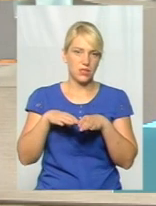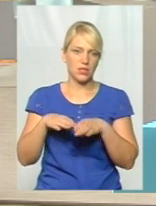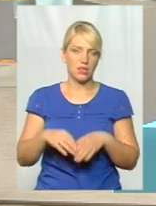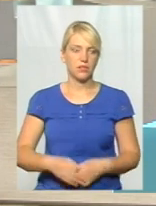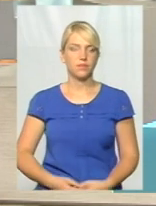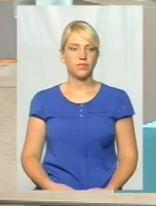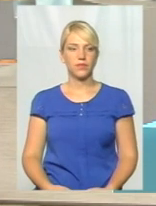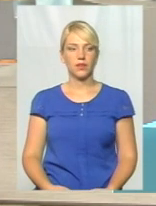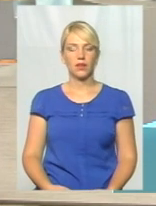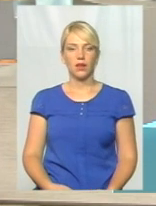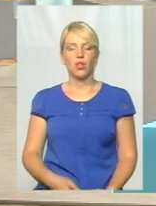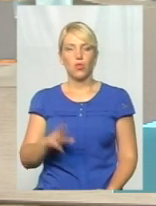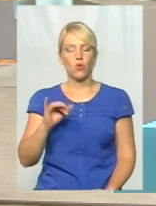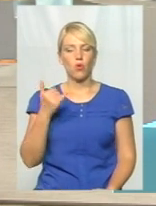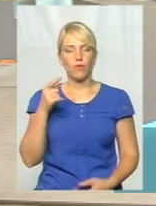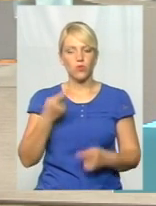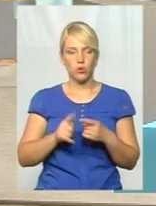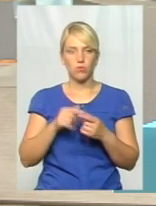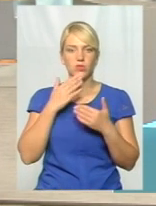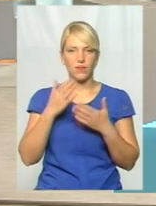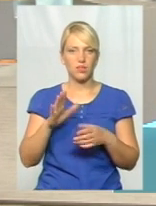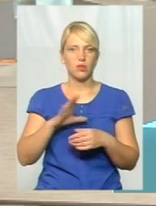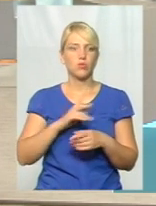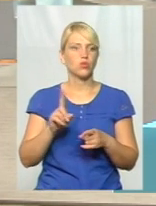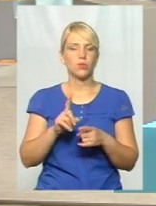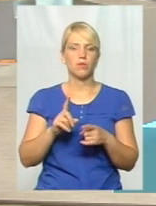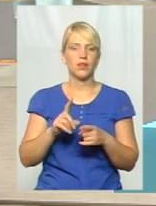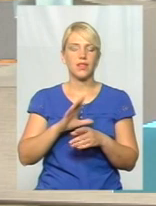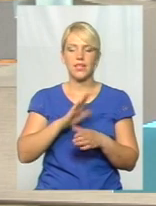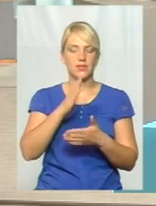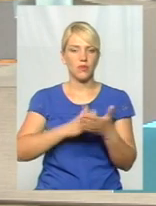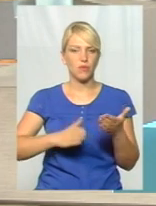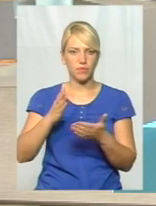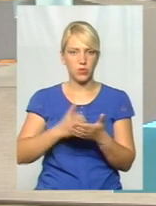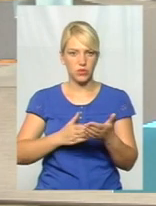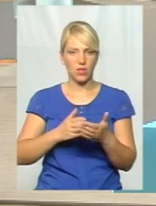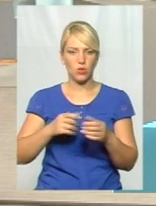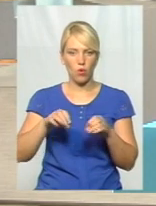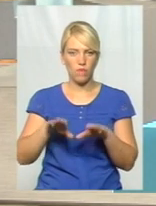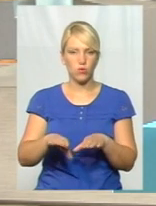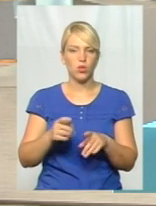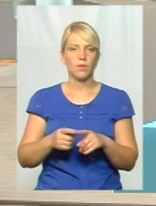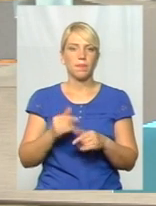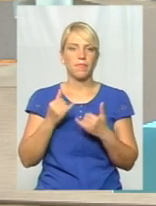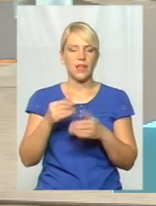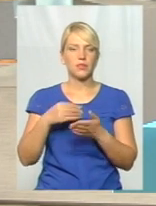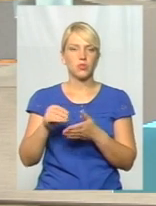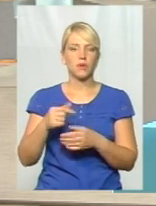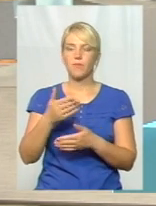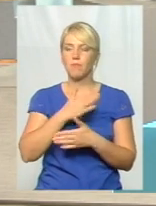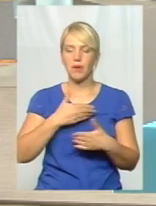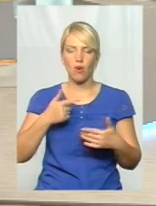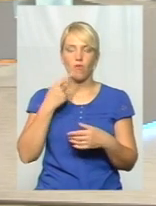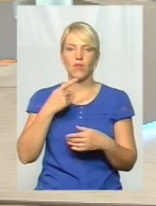я уточню, то у вашому цьому зверненні йшлося не про те, щоб зовсім постанову відмінити для отих споживачів, які до 10 тисяч? Ми говорили про скасування